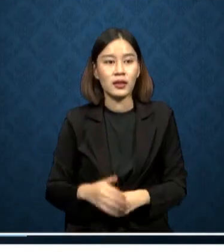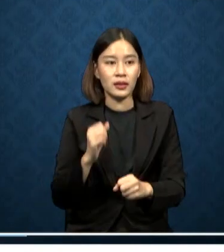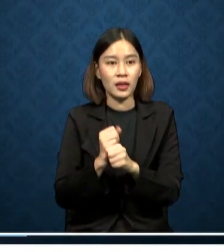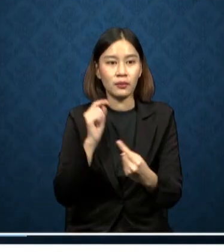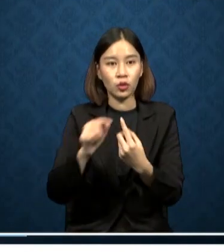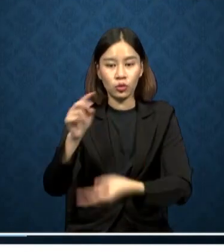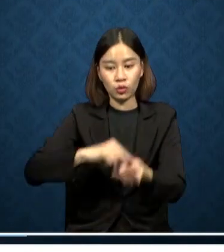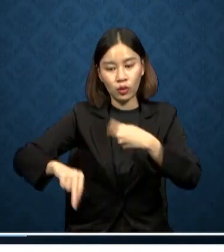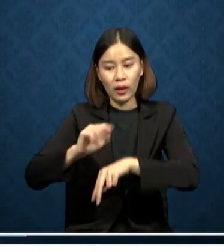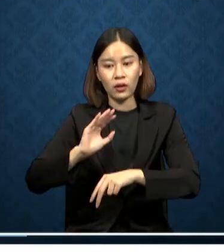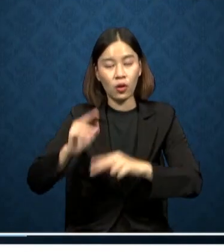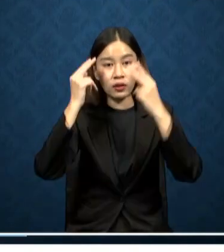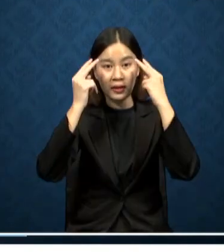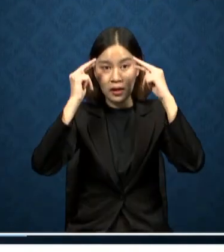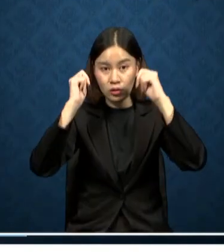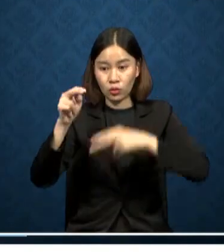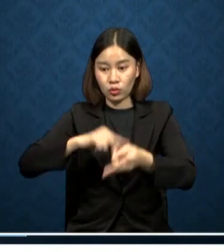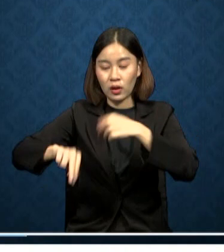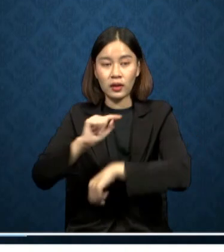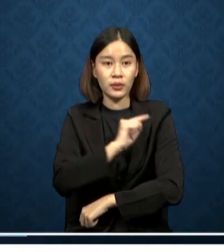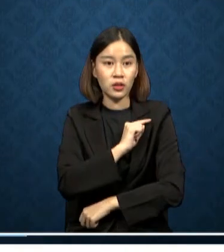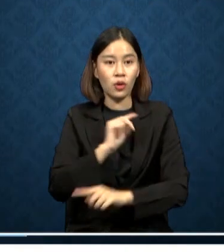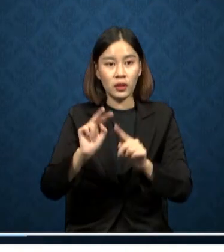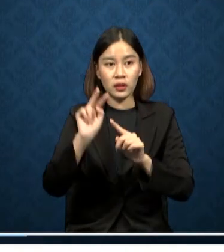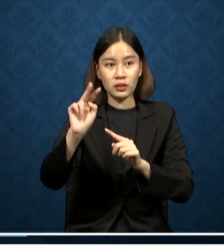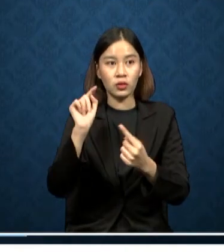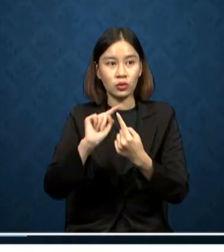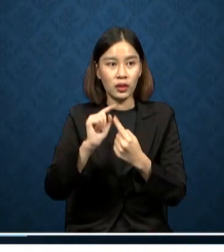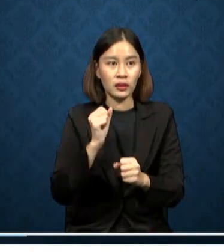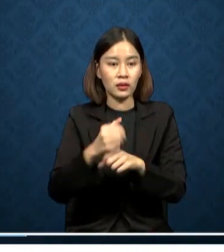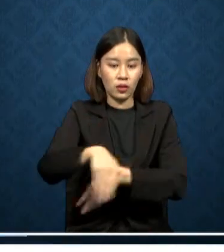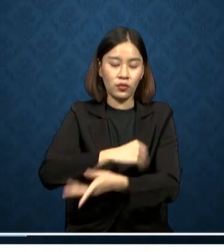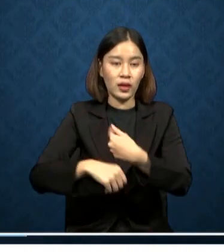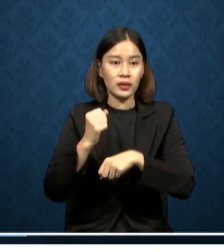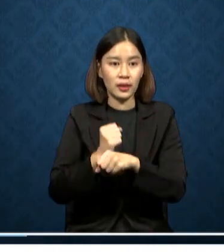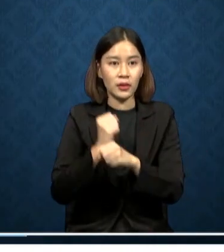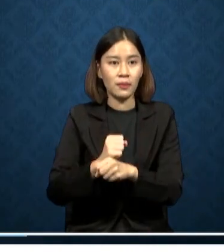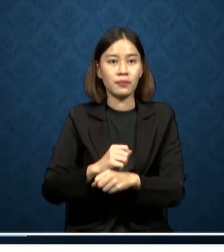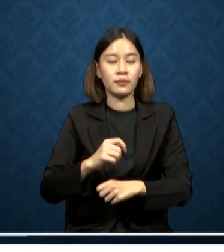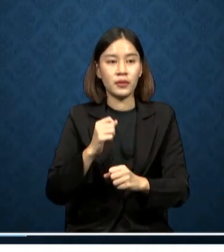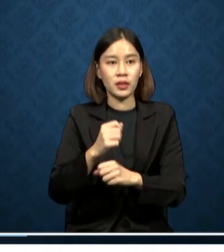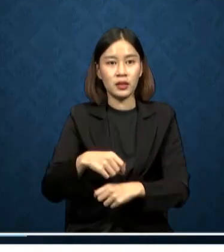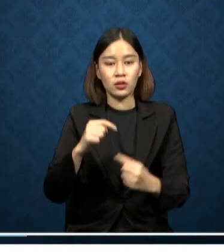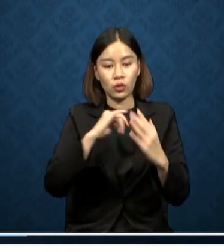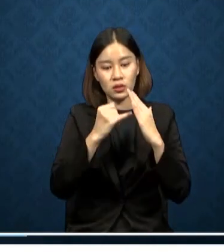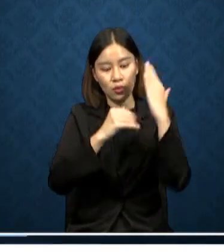supervisor2. หนัวโดหในปุนที่หรอร์ Lore3.